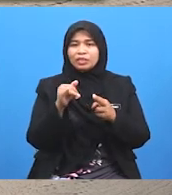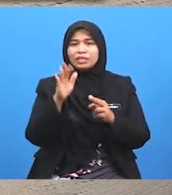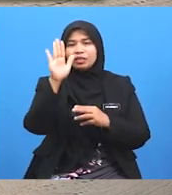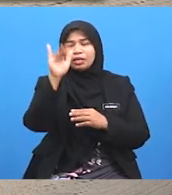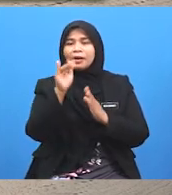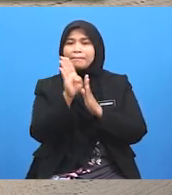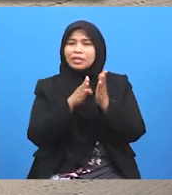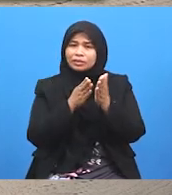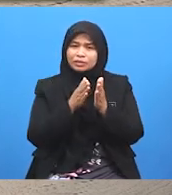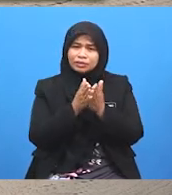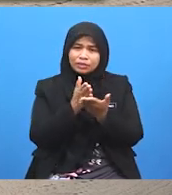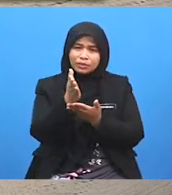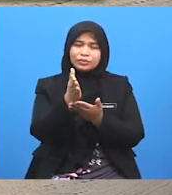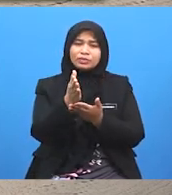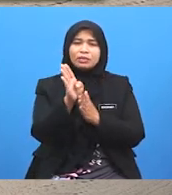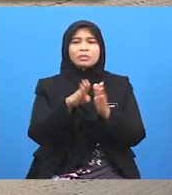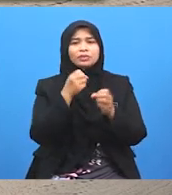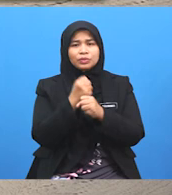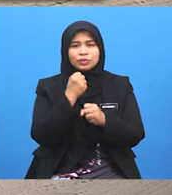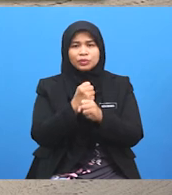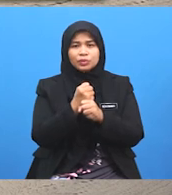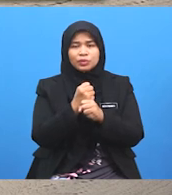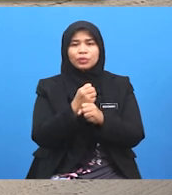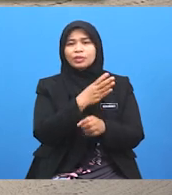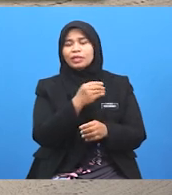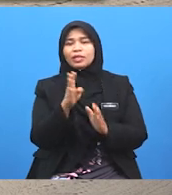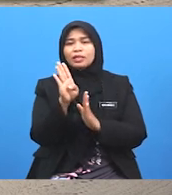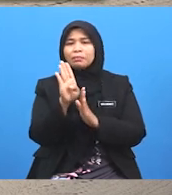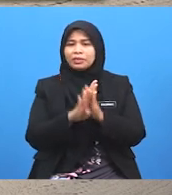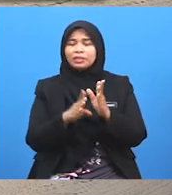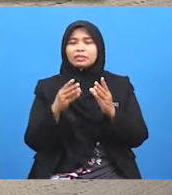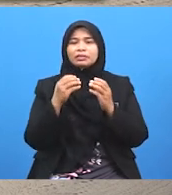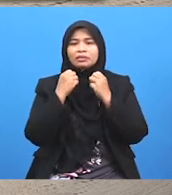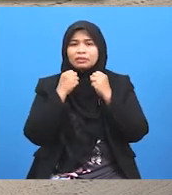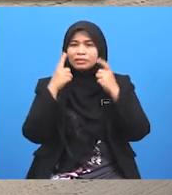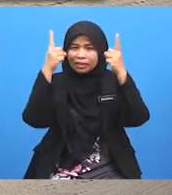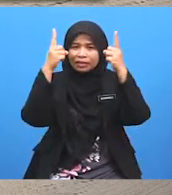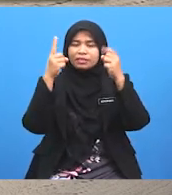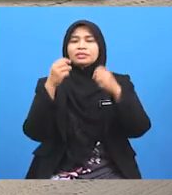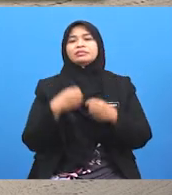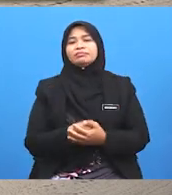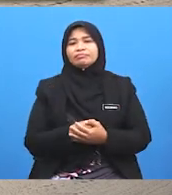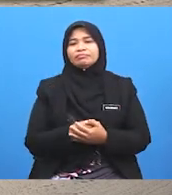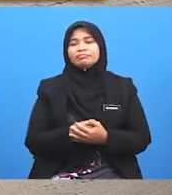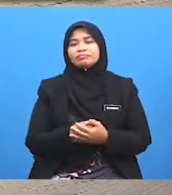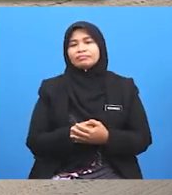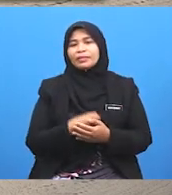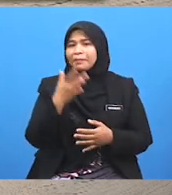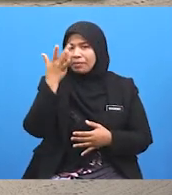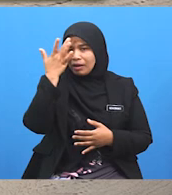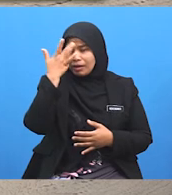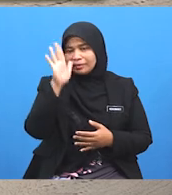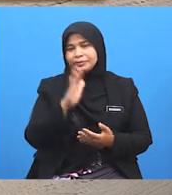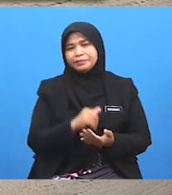berterusan, bersungguh-sungguh, berdedikasi. Pandai, Mira. Baiklah,